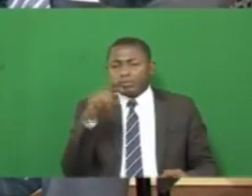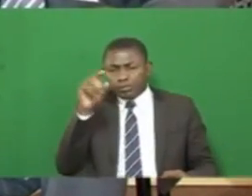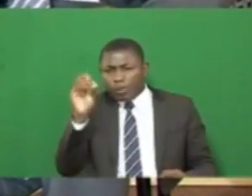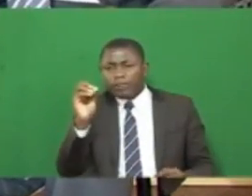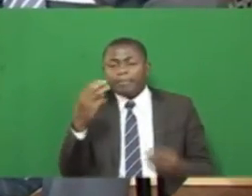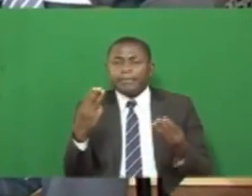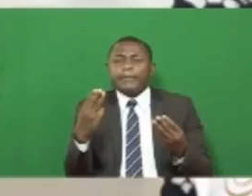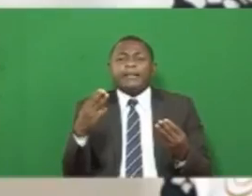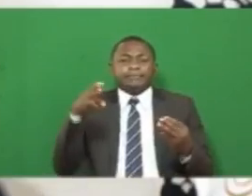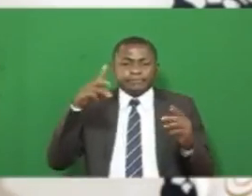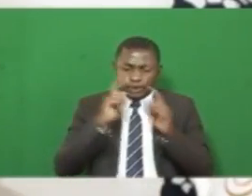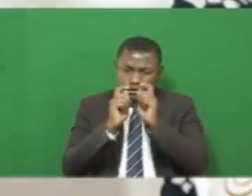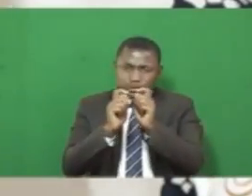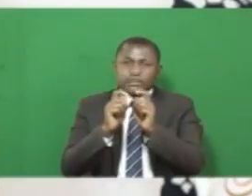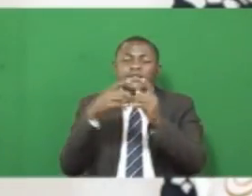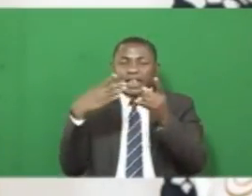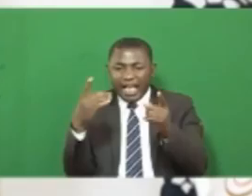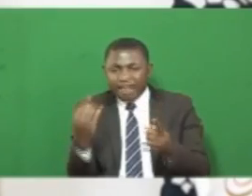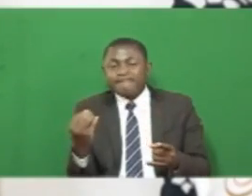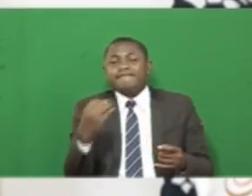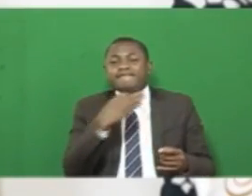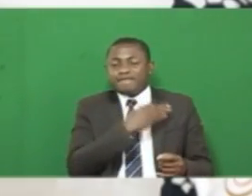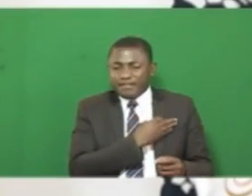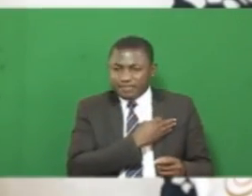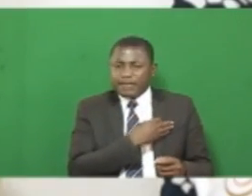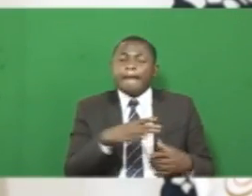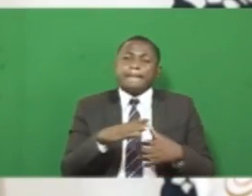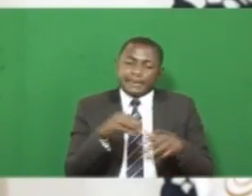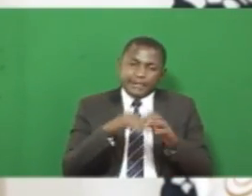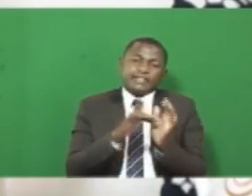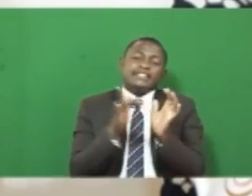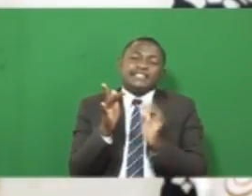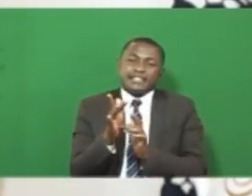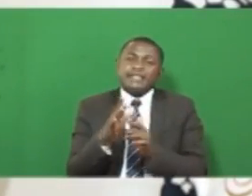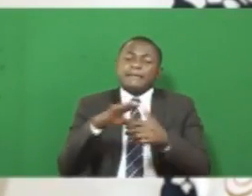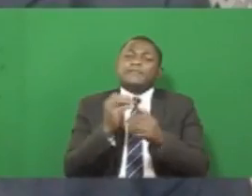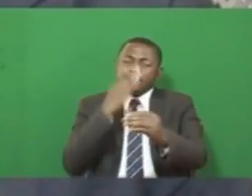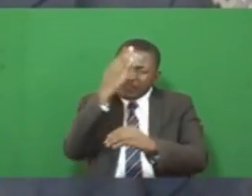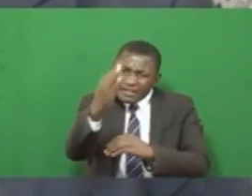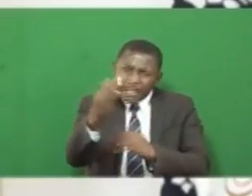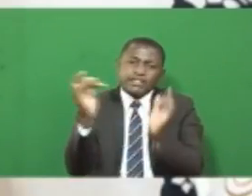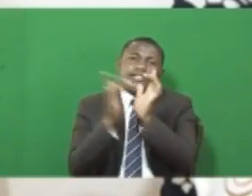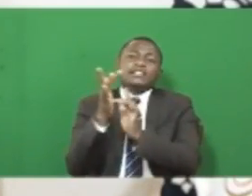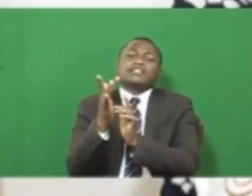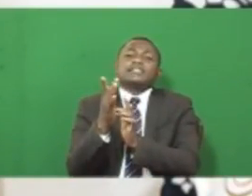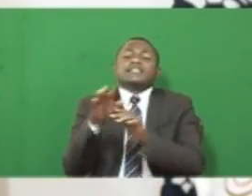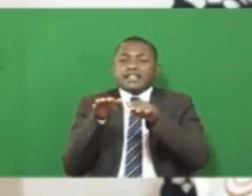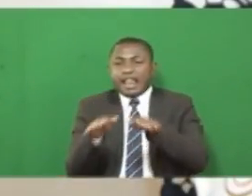ari mberi ari kuuya. Ifoto yakafano tumirwa kuti zvichaitika pakaofara ndezvizvi. Alright.